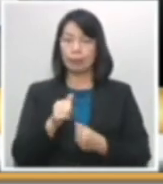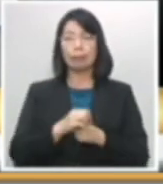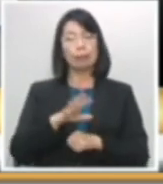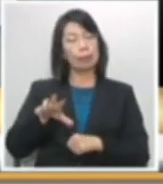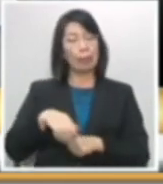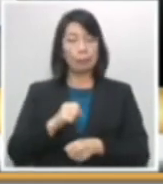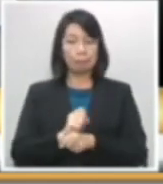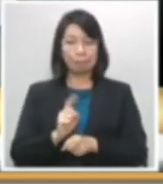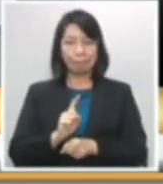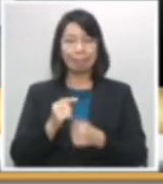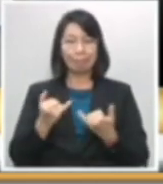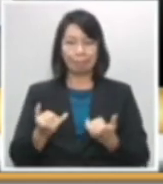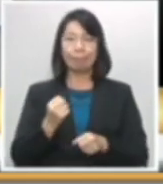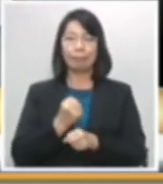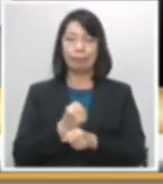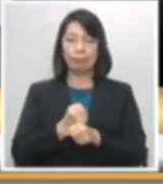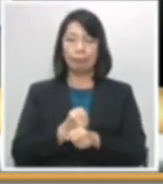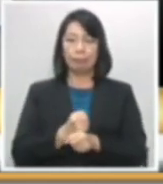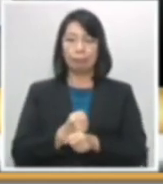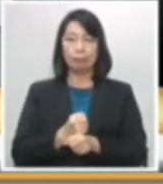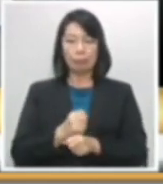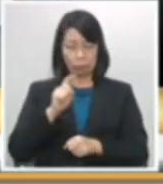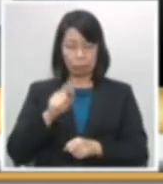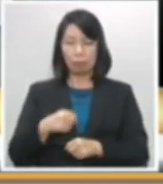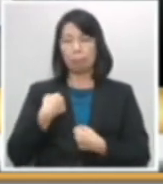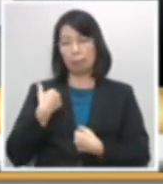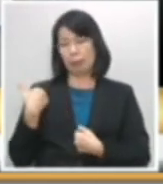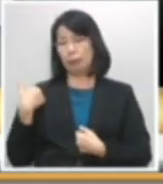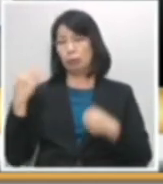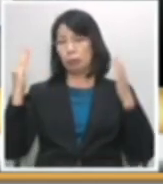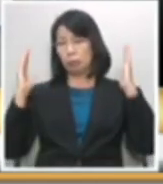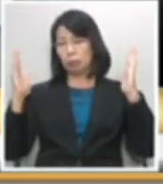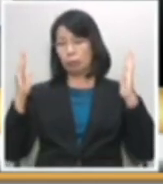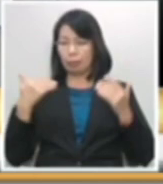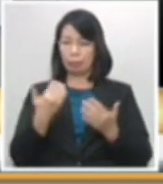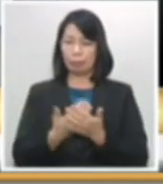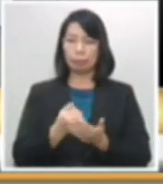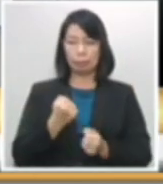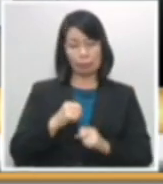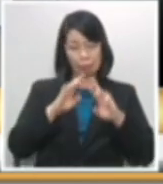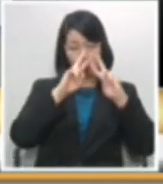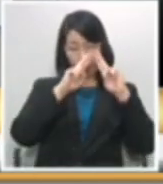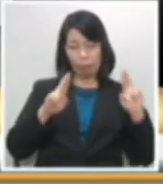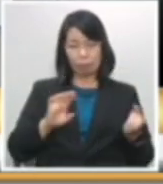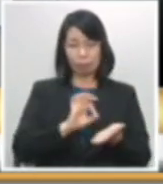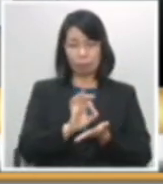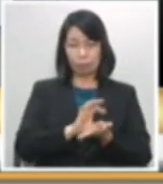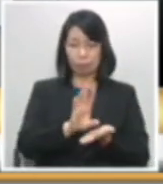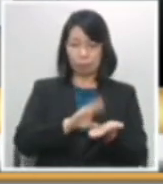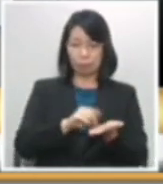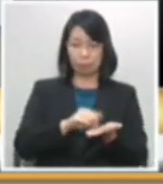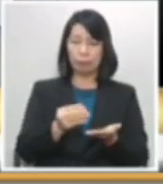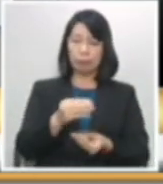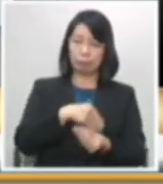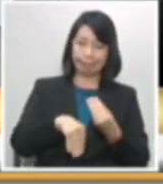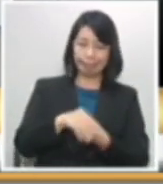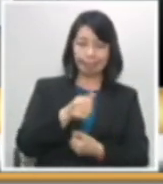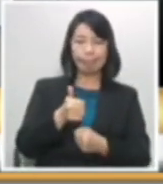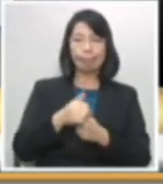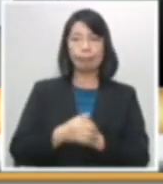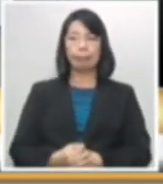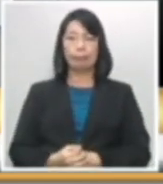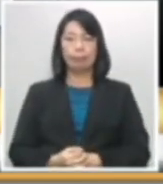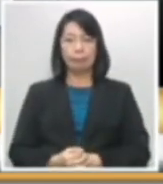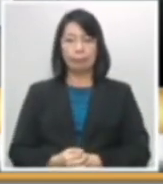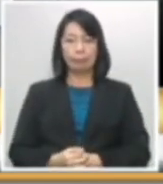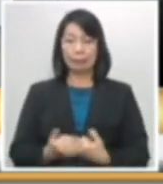ละได้โฆษณาดีไหมให้เงินชาวบ้านได้ฟรีดีครับแต่จะได้ผลประการใดนั้นอีกเรื่องหนึ่งเพราะนั้น